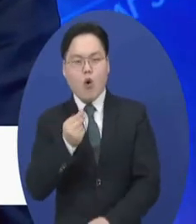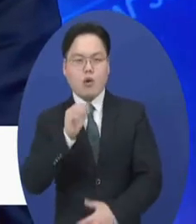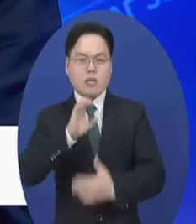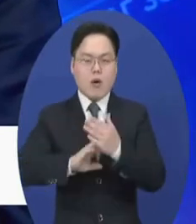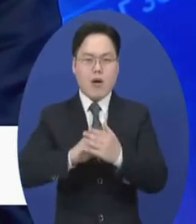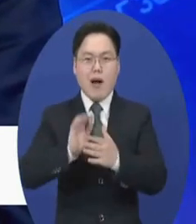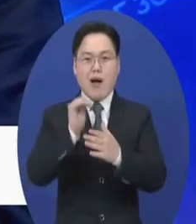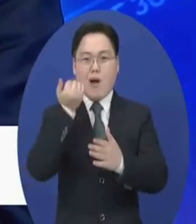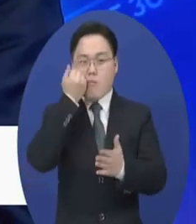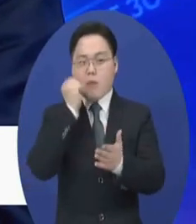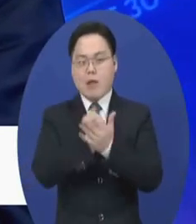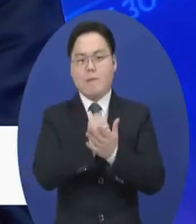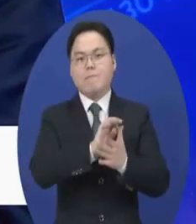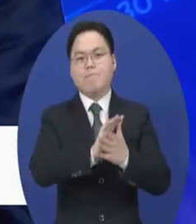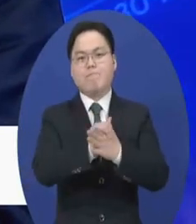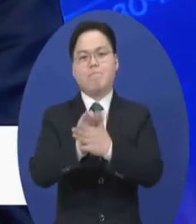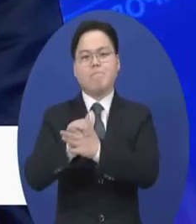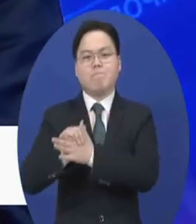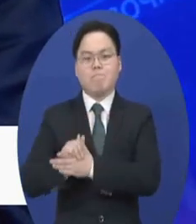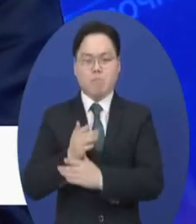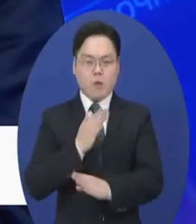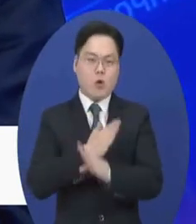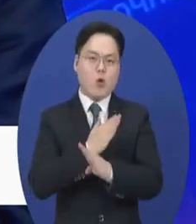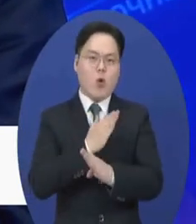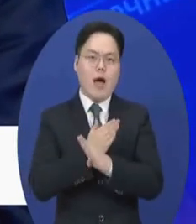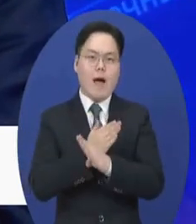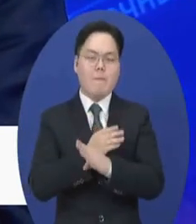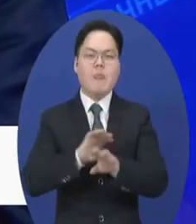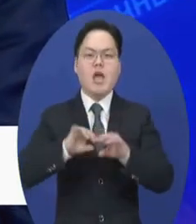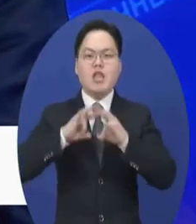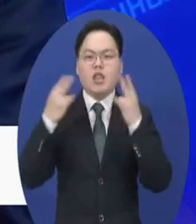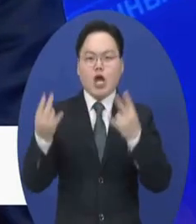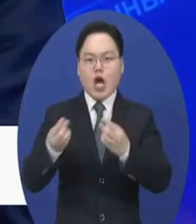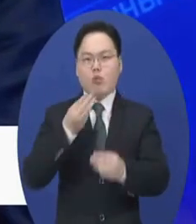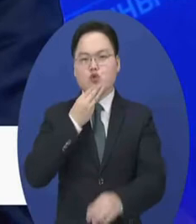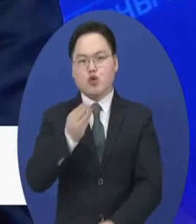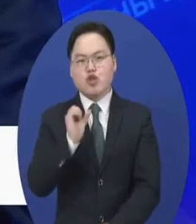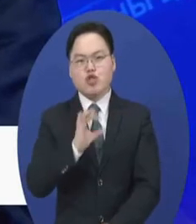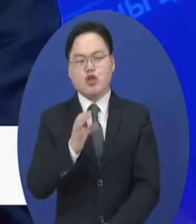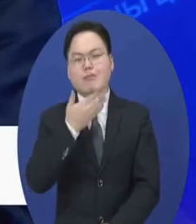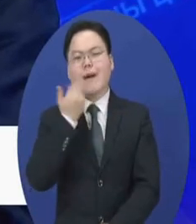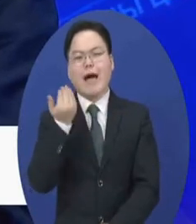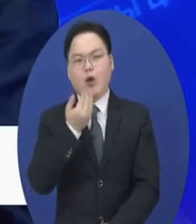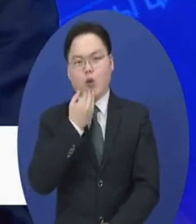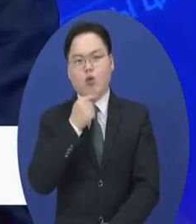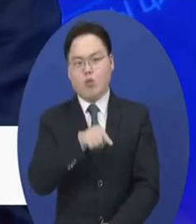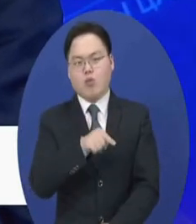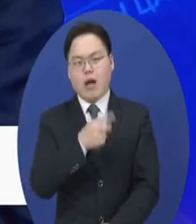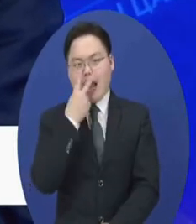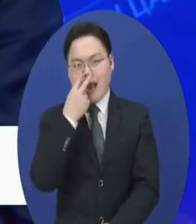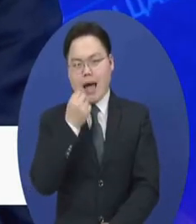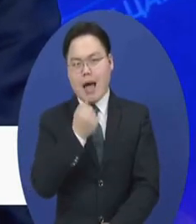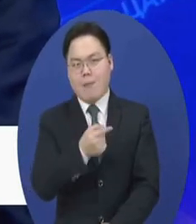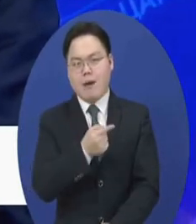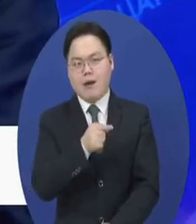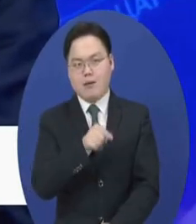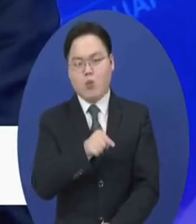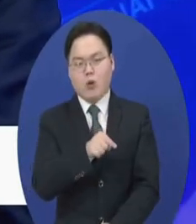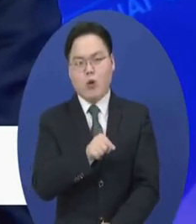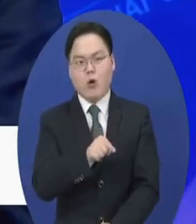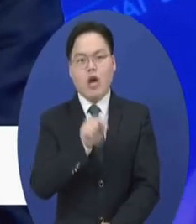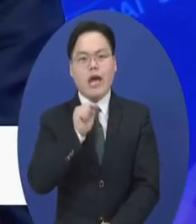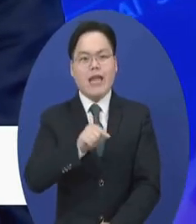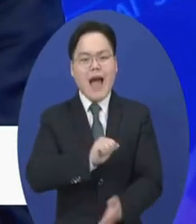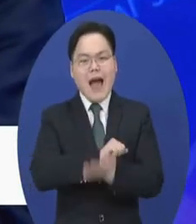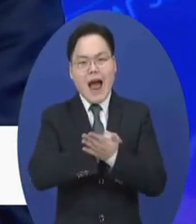санхүүтэйгээ ингээд батлагдаад байна гэдэг бол энэ айдас. Тэгээ энэ бол нийгэм шударгаас байхгүй болж байна гэсэн одоо дохоо. Тэгэхээр тий шинж тэмдэг.